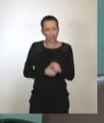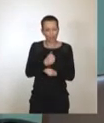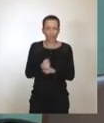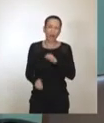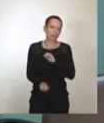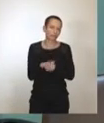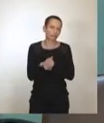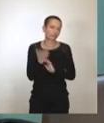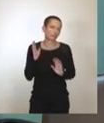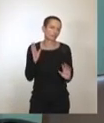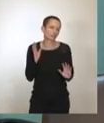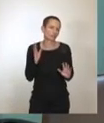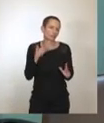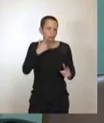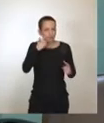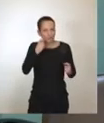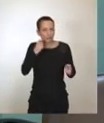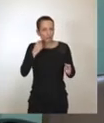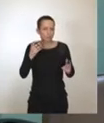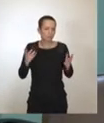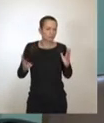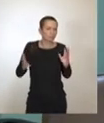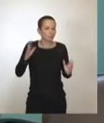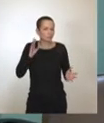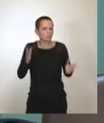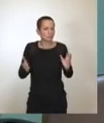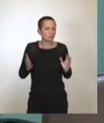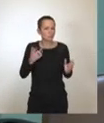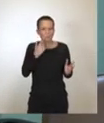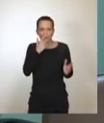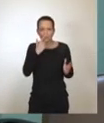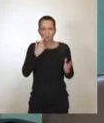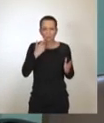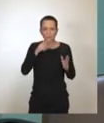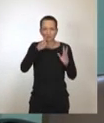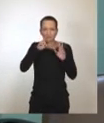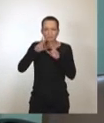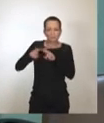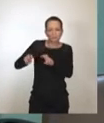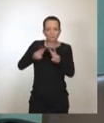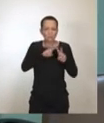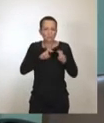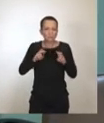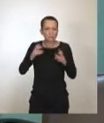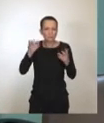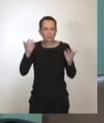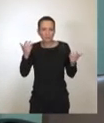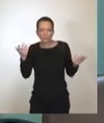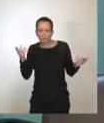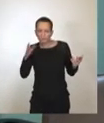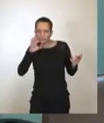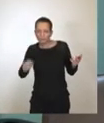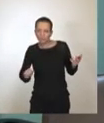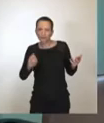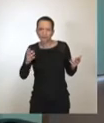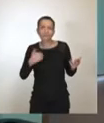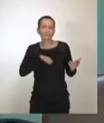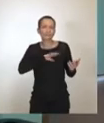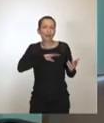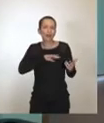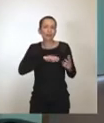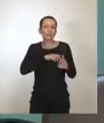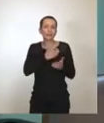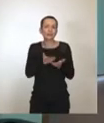atypique et il s'avérerait que les analyses montrent que comme il y a eu, en raison des